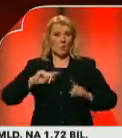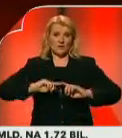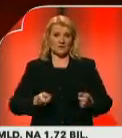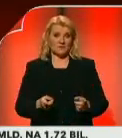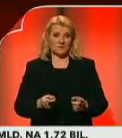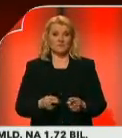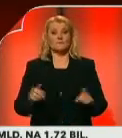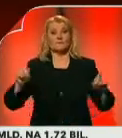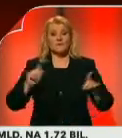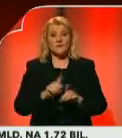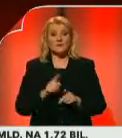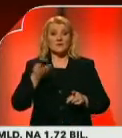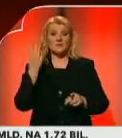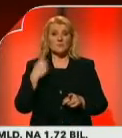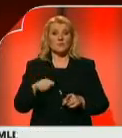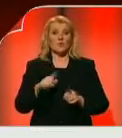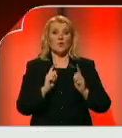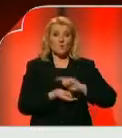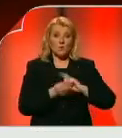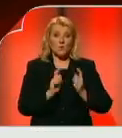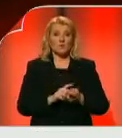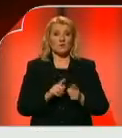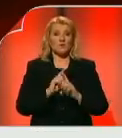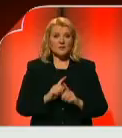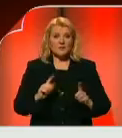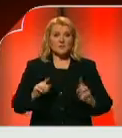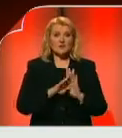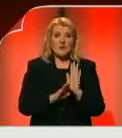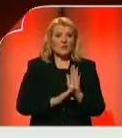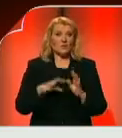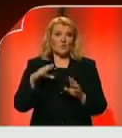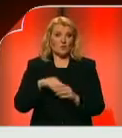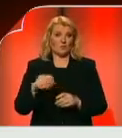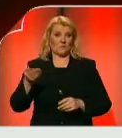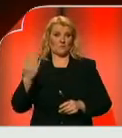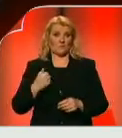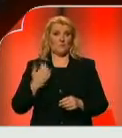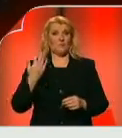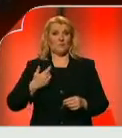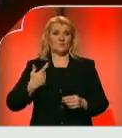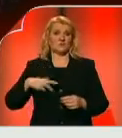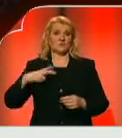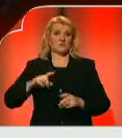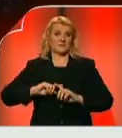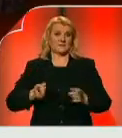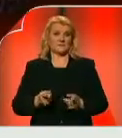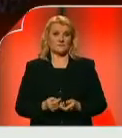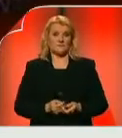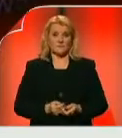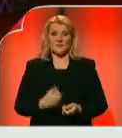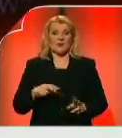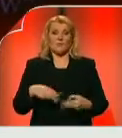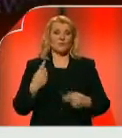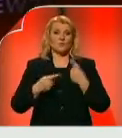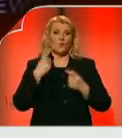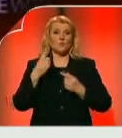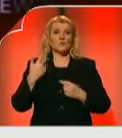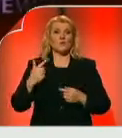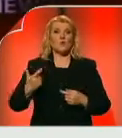projednávání těch jednotlivých ustanovení. Já samozřejmě nemůžu dnes říci, před dvěma